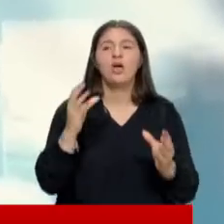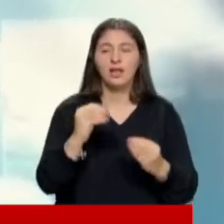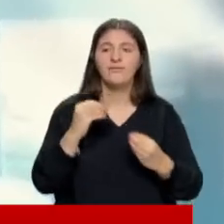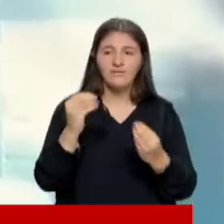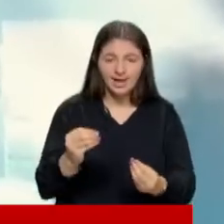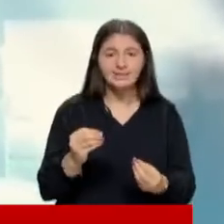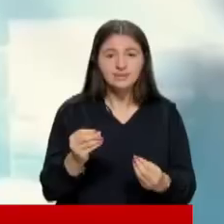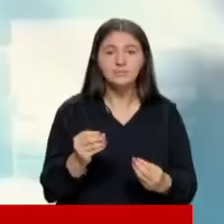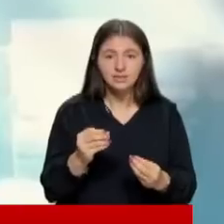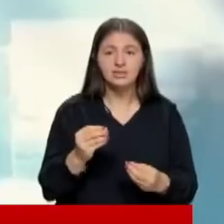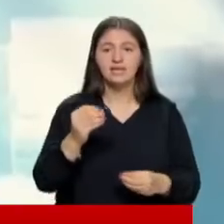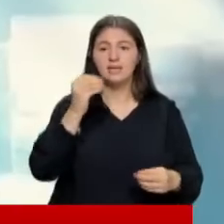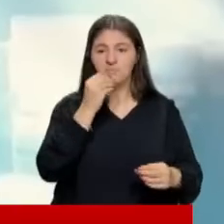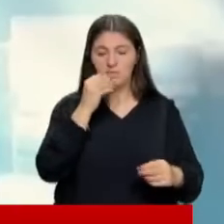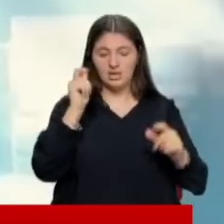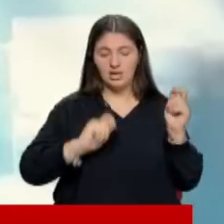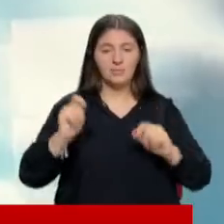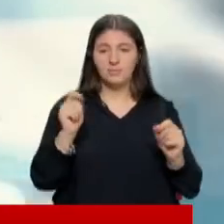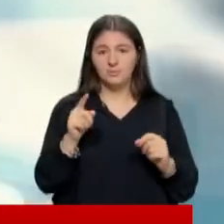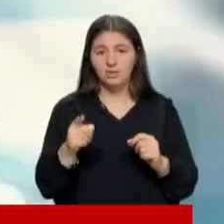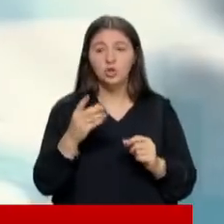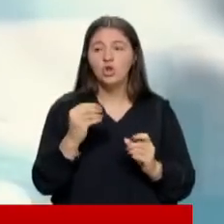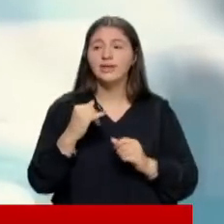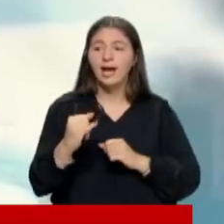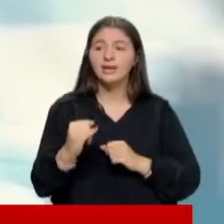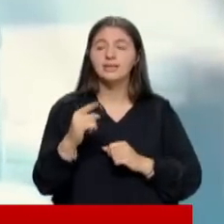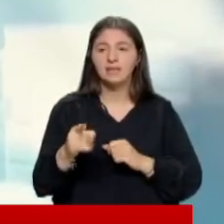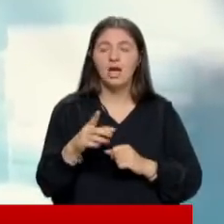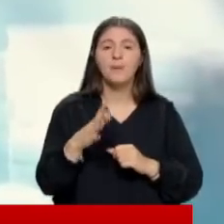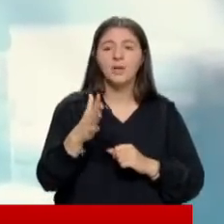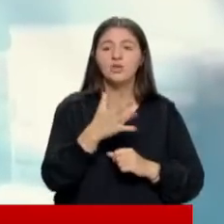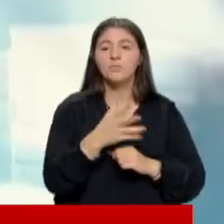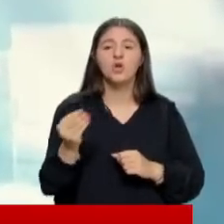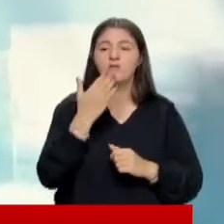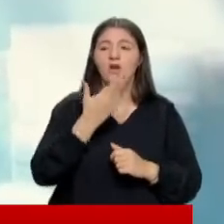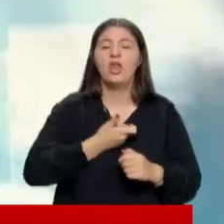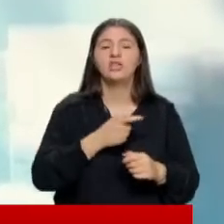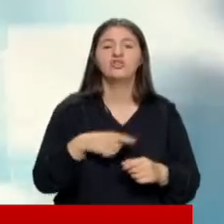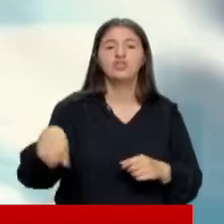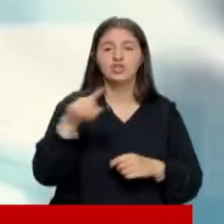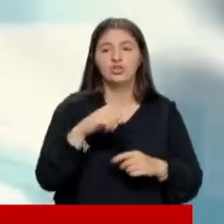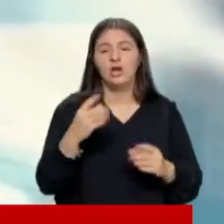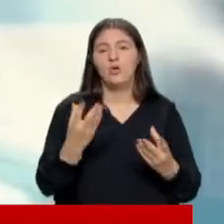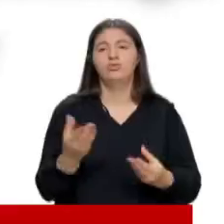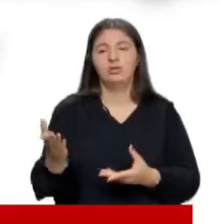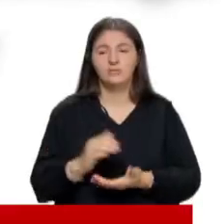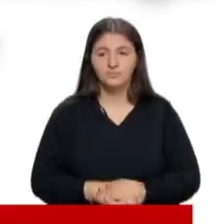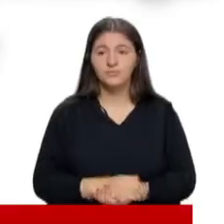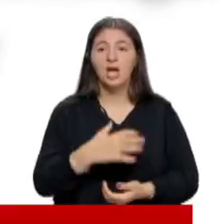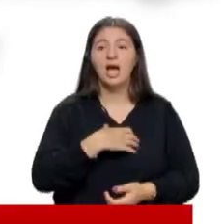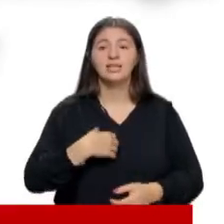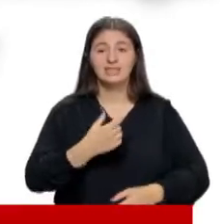verdiğimiz yemek uygulamasını Çok yakında 5 milyon öğrenciye çıkaracağız